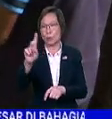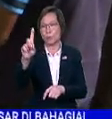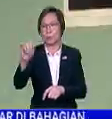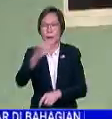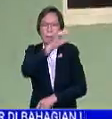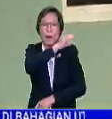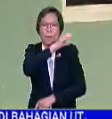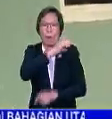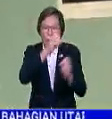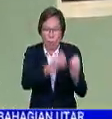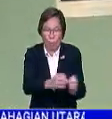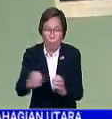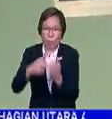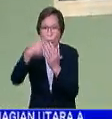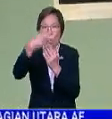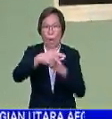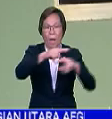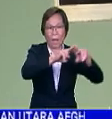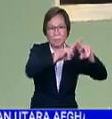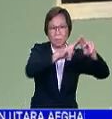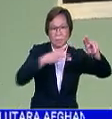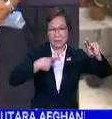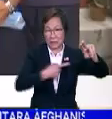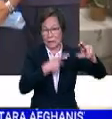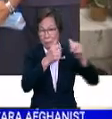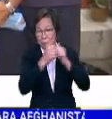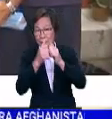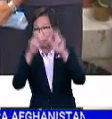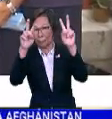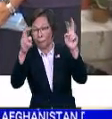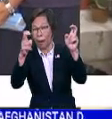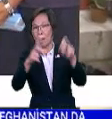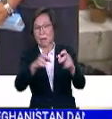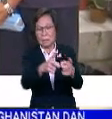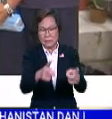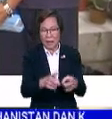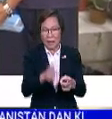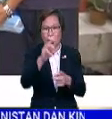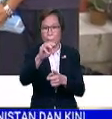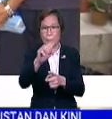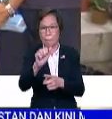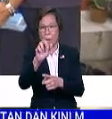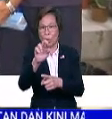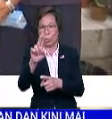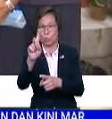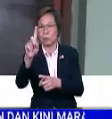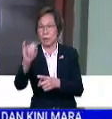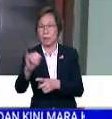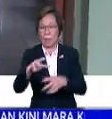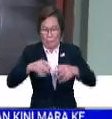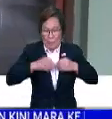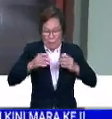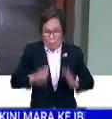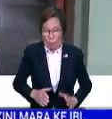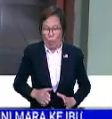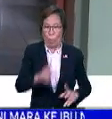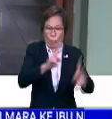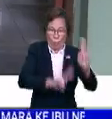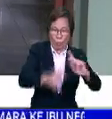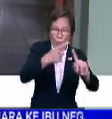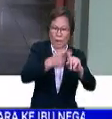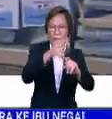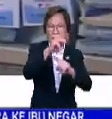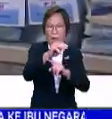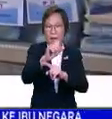Pengerusi penganjur program #KitaBersama RTCares Daerah Marudi Saleh Bujang memberitahu penerima adalah penduduk dari Kampung